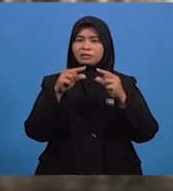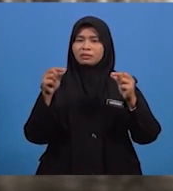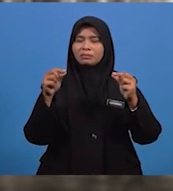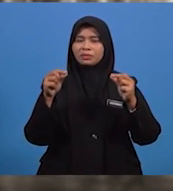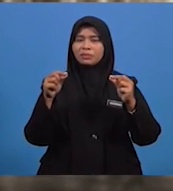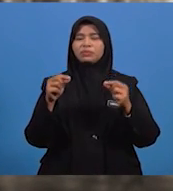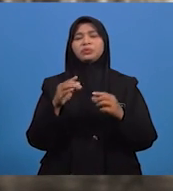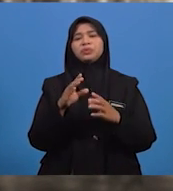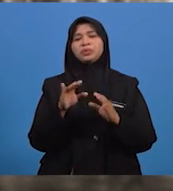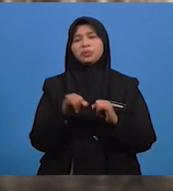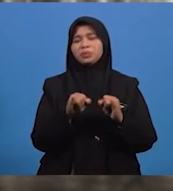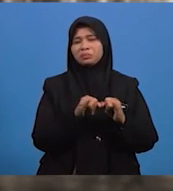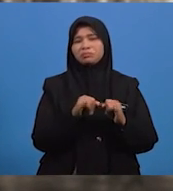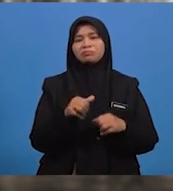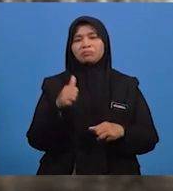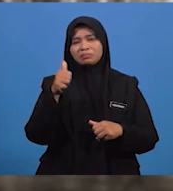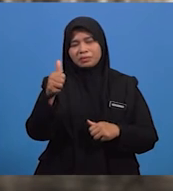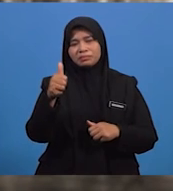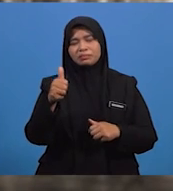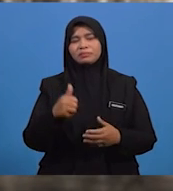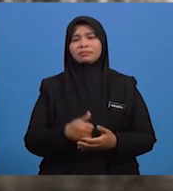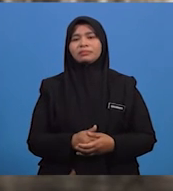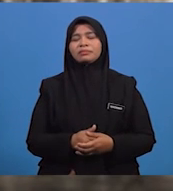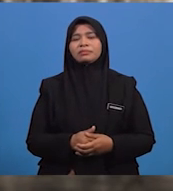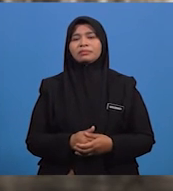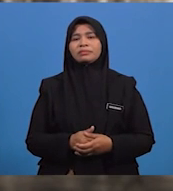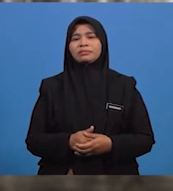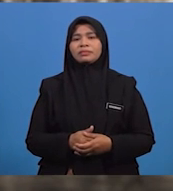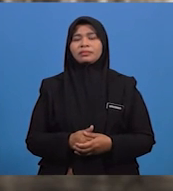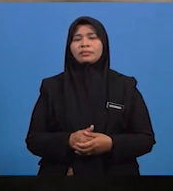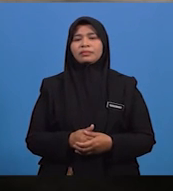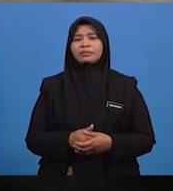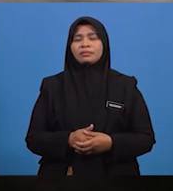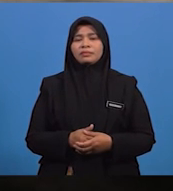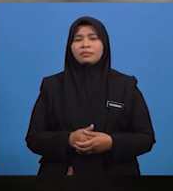memainkan peranan dalam usaha menguasai negara kita.